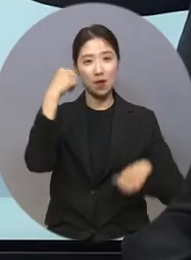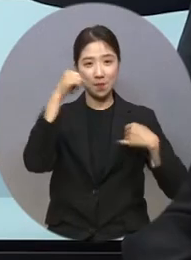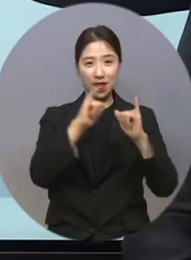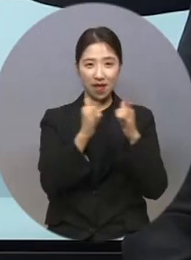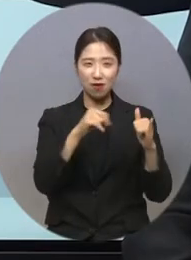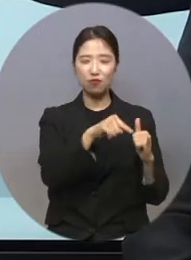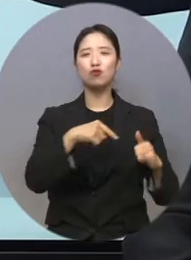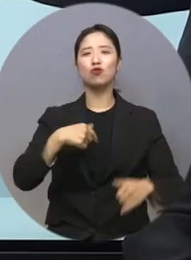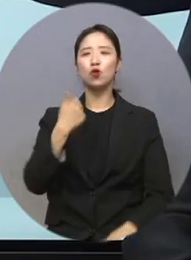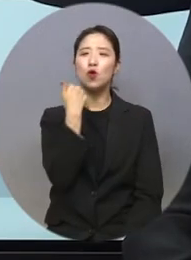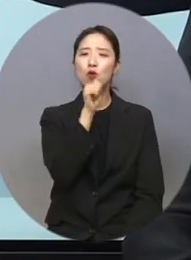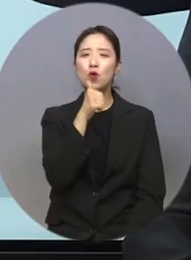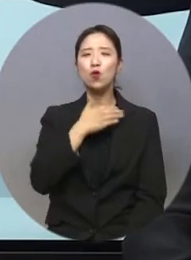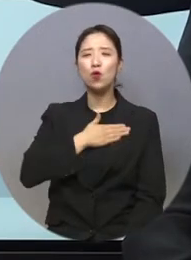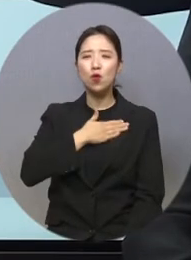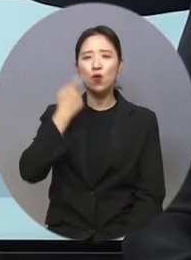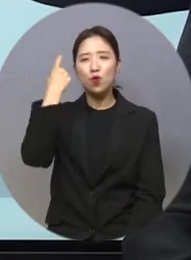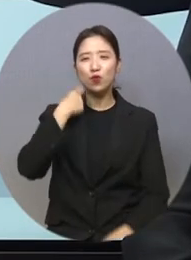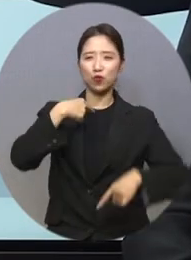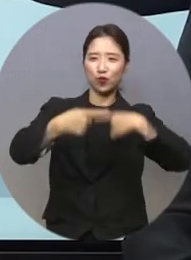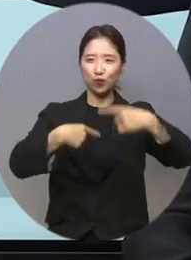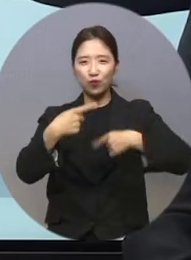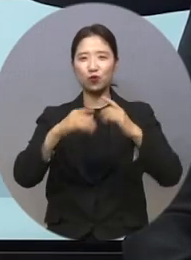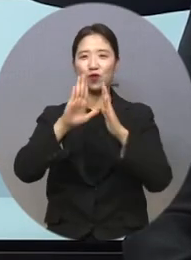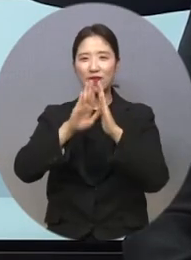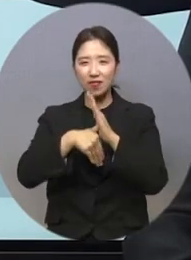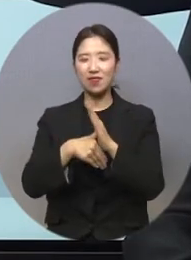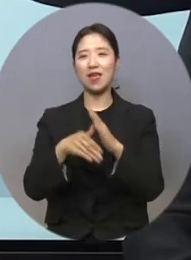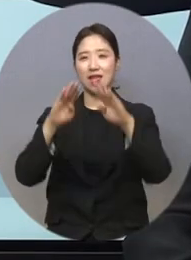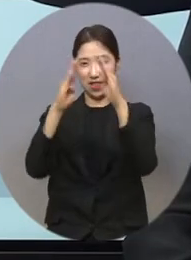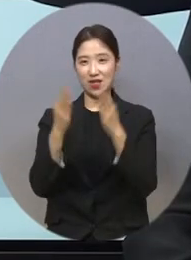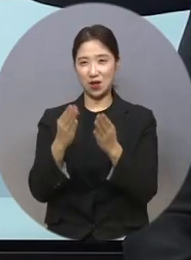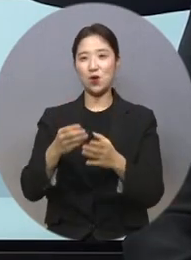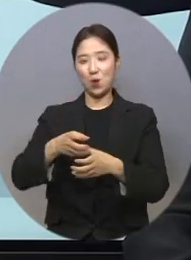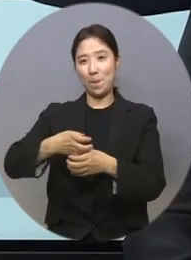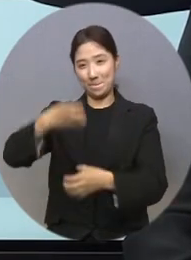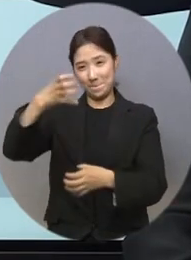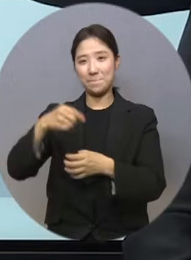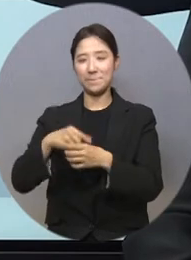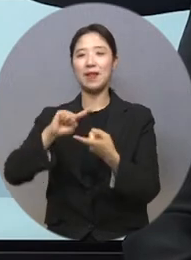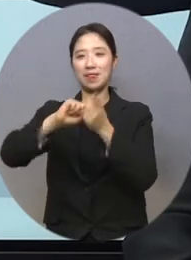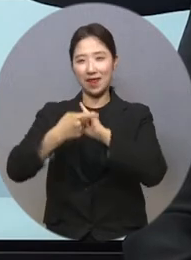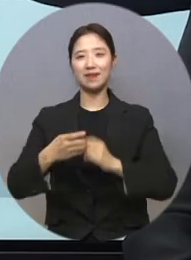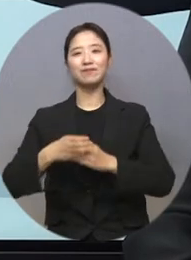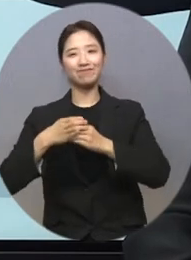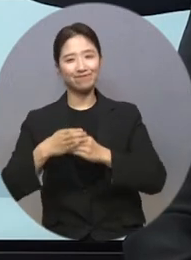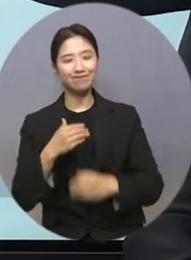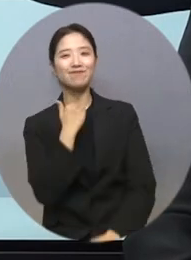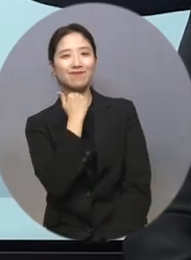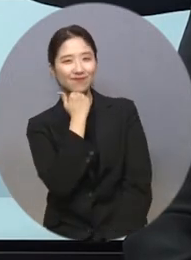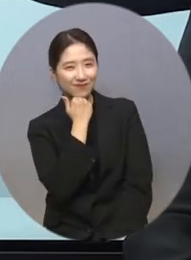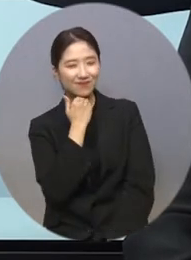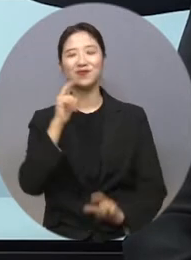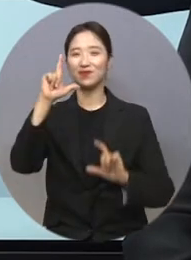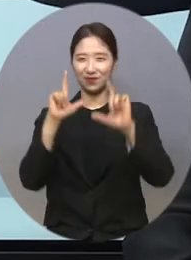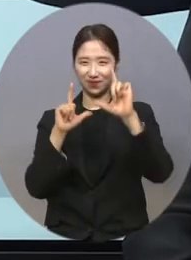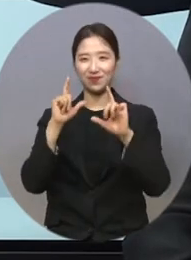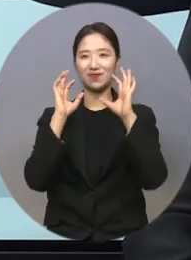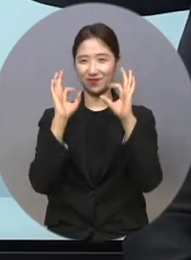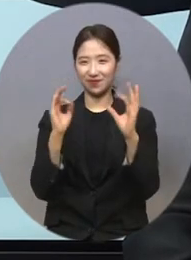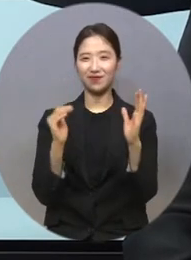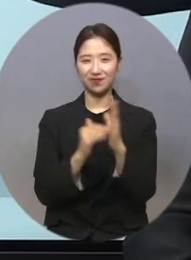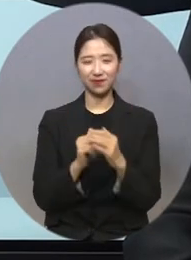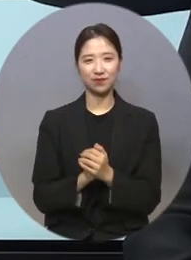때 트로피를 대신 들고 소감을 다 말할 때까지 기다려주는 훈훈한 모습을 또 보여줬었죠. 사실